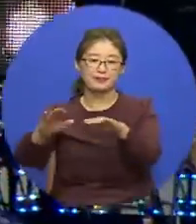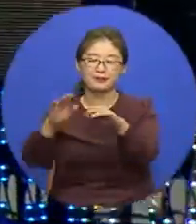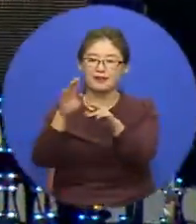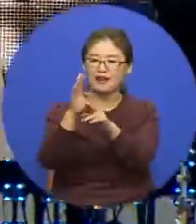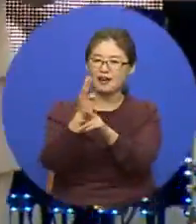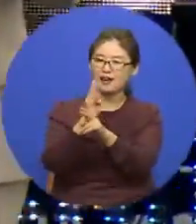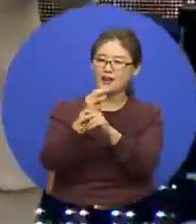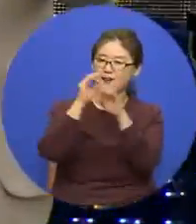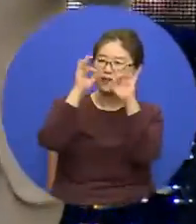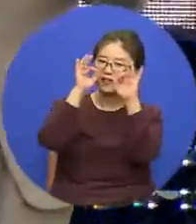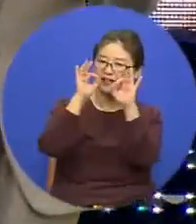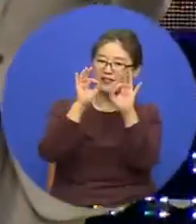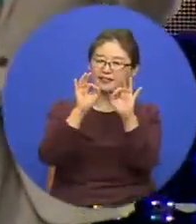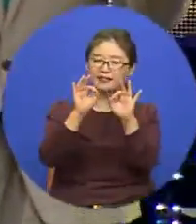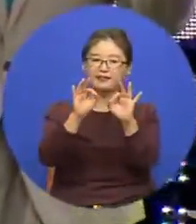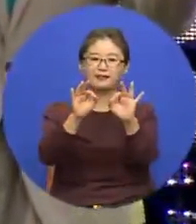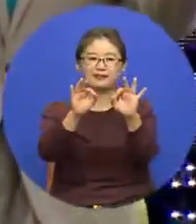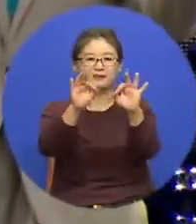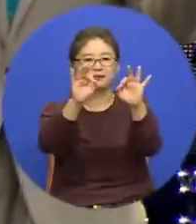언제 보아도